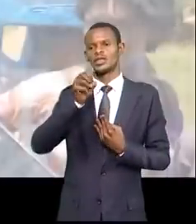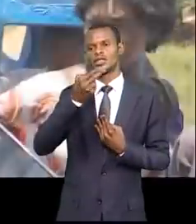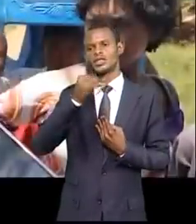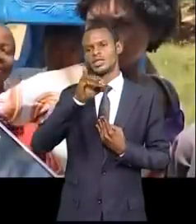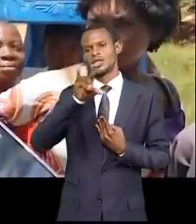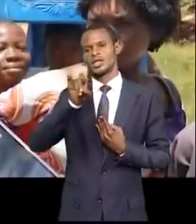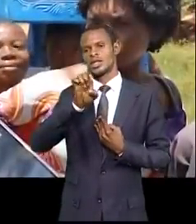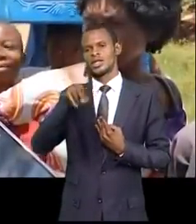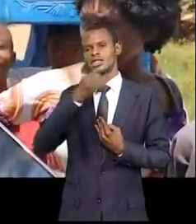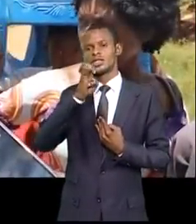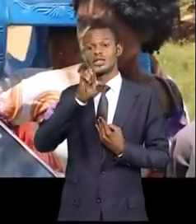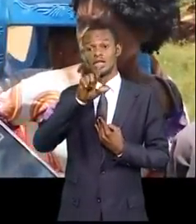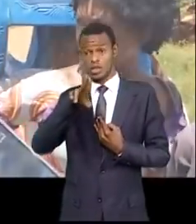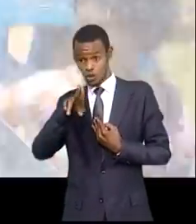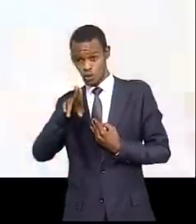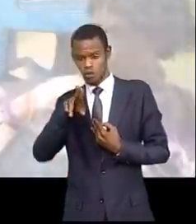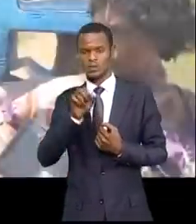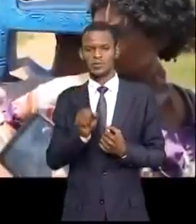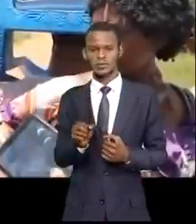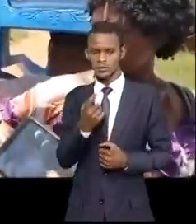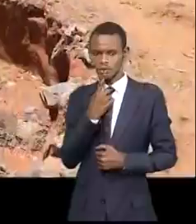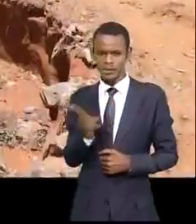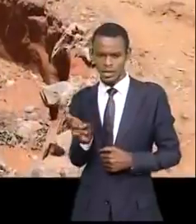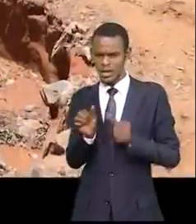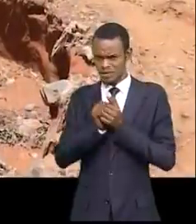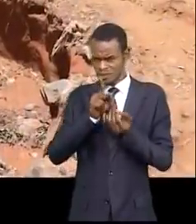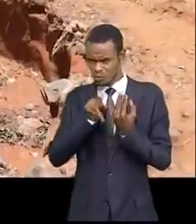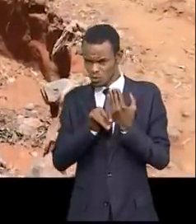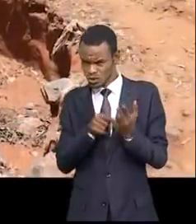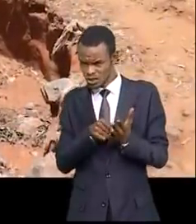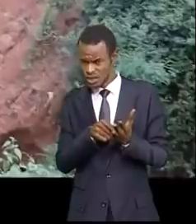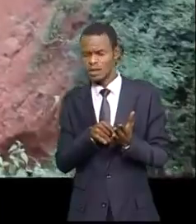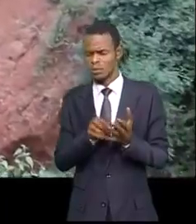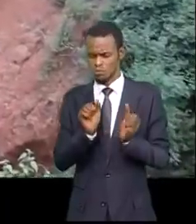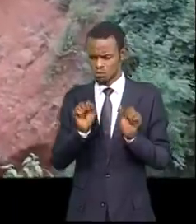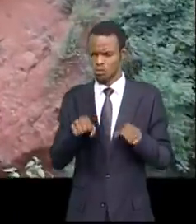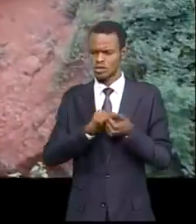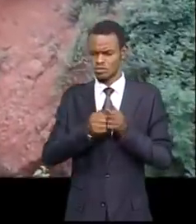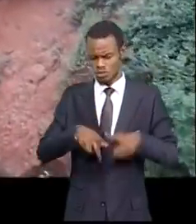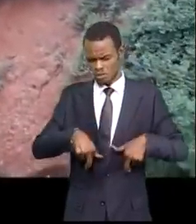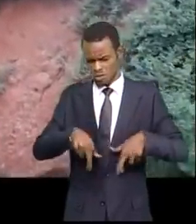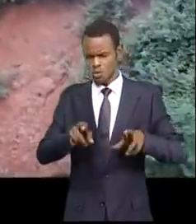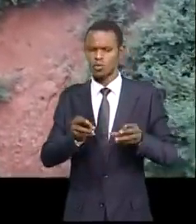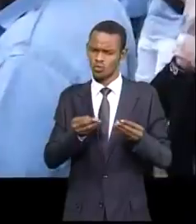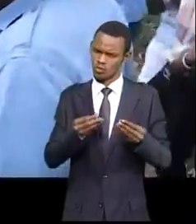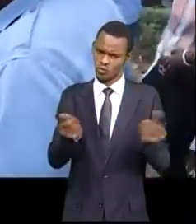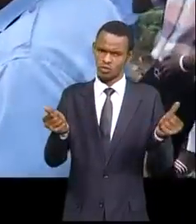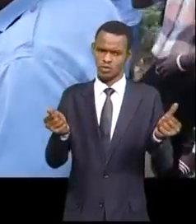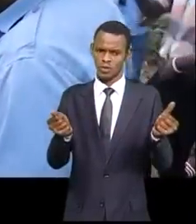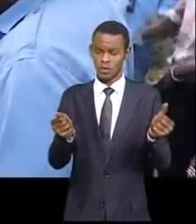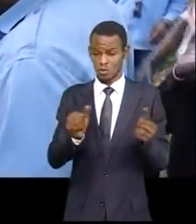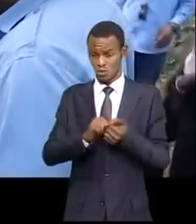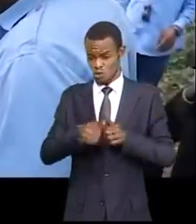et nous avons l'espoir que ça ça va y aller ça aux côtés des mauvais état des routes il y a le phénomène des érosions qui menace